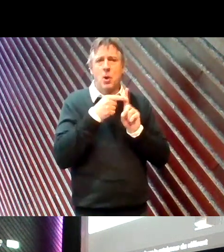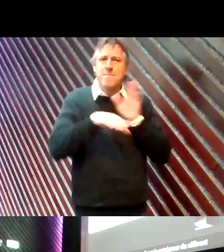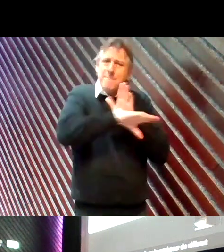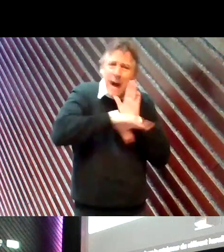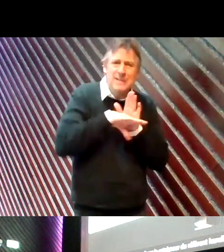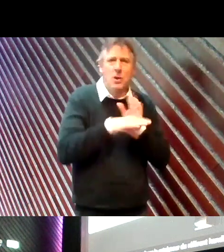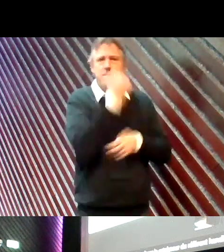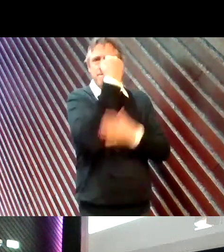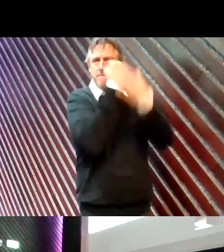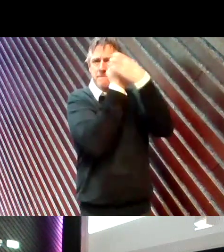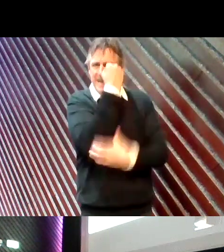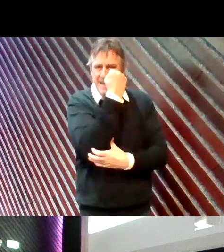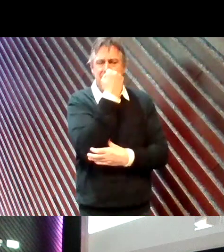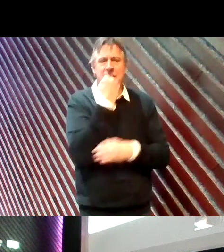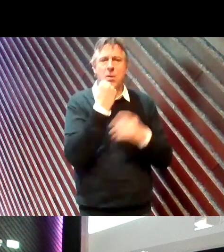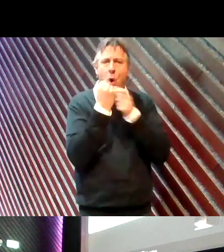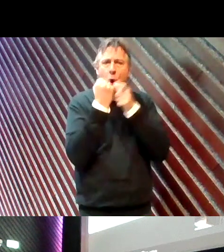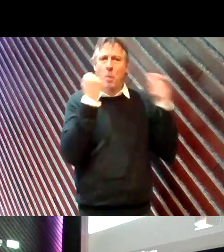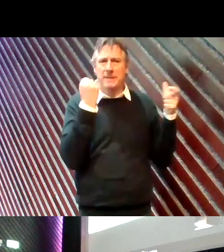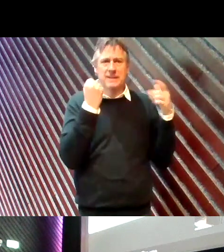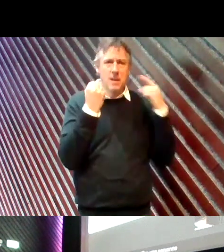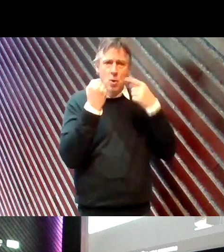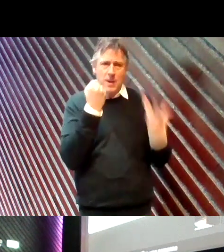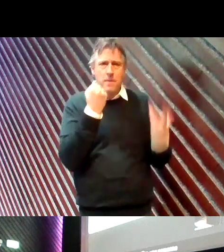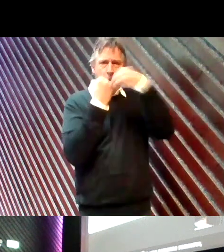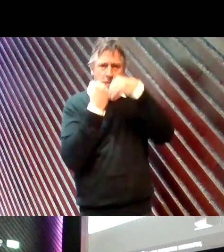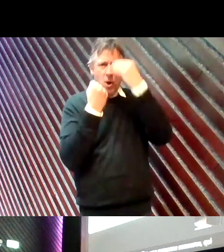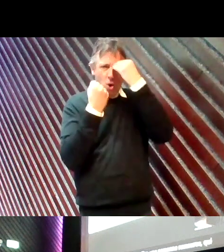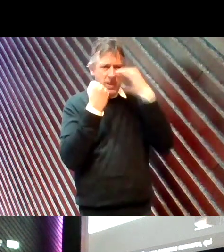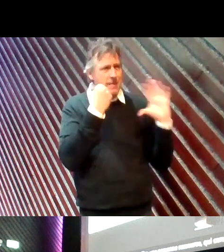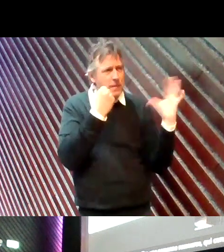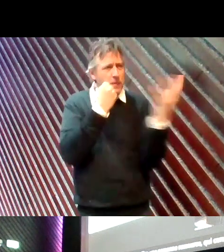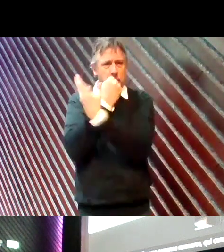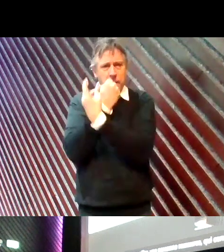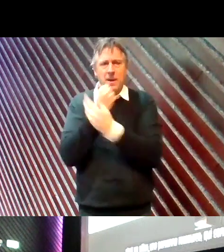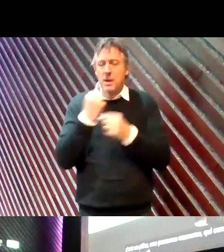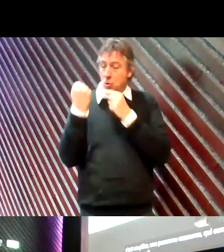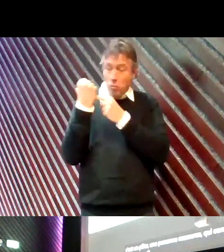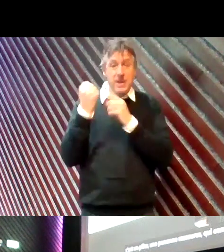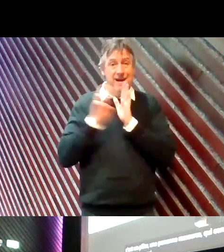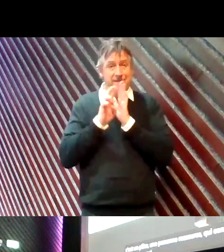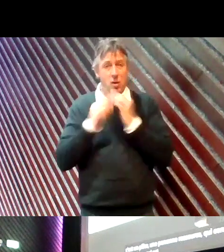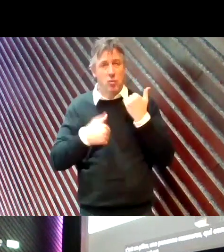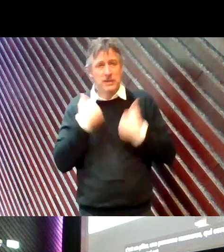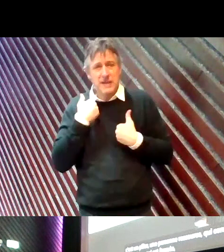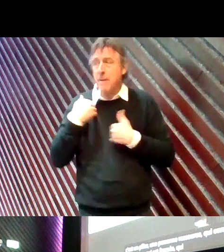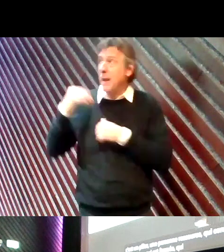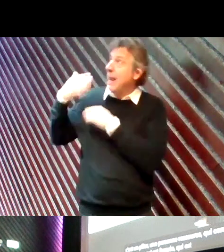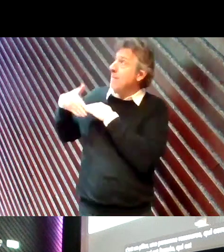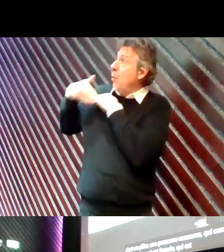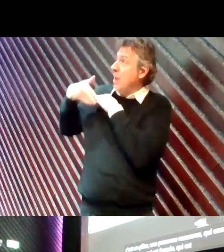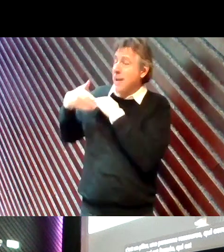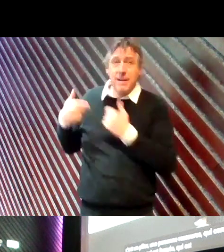une personne ressource, une personne qui connaît l'entreprise, c'est une personne qui a des compétences, qui est formée, qui est épaulée, qui est aiguillée